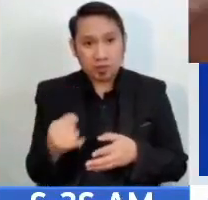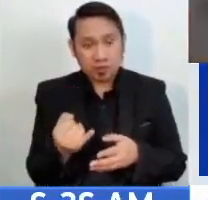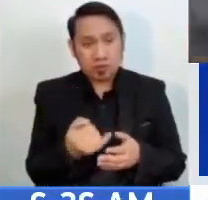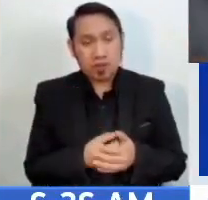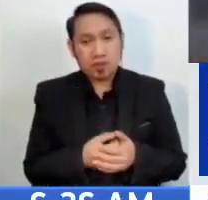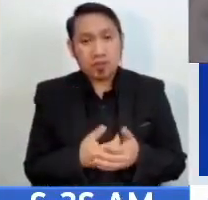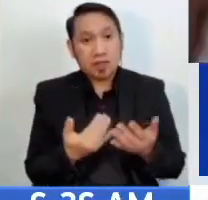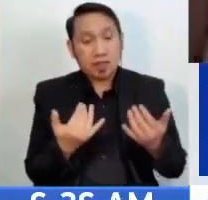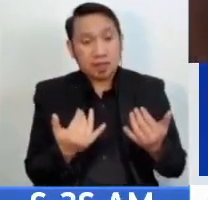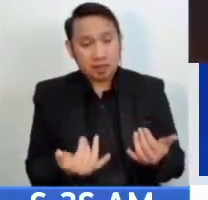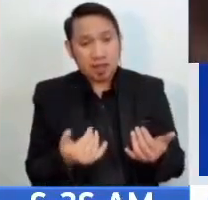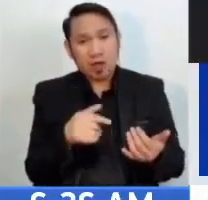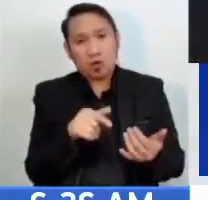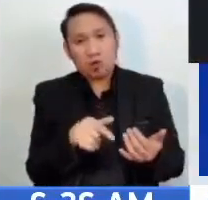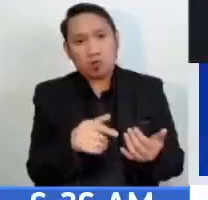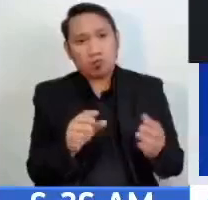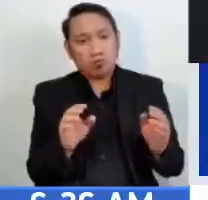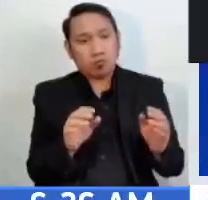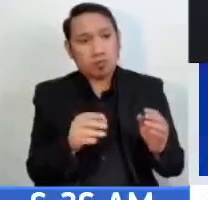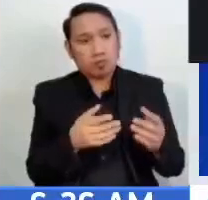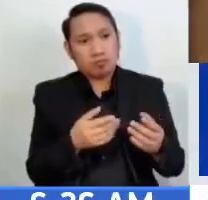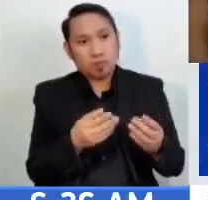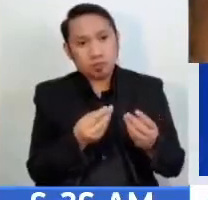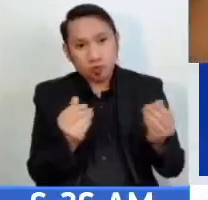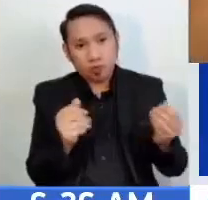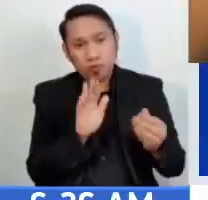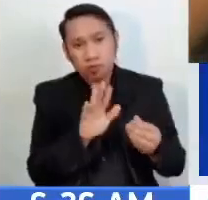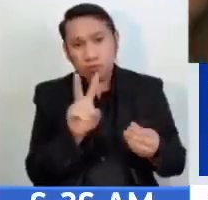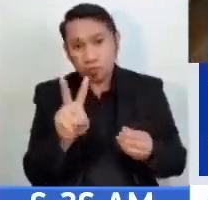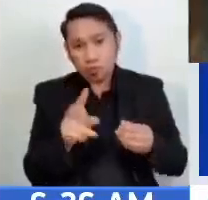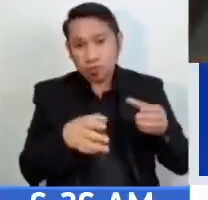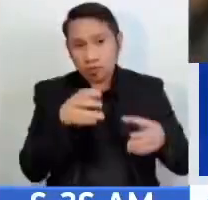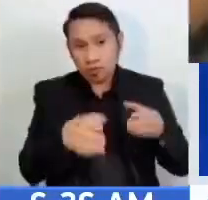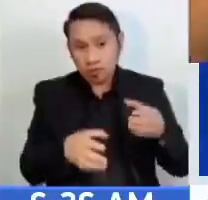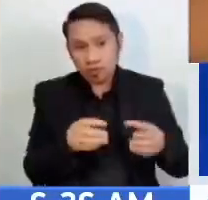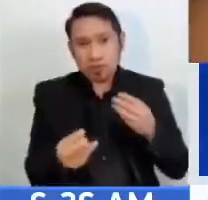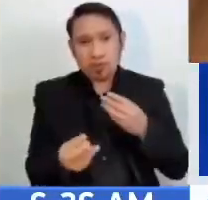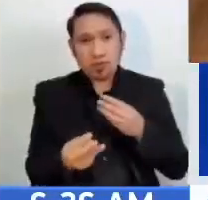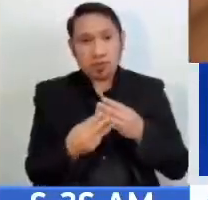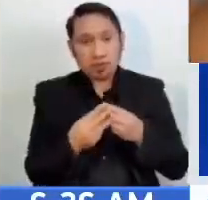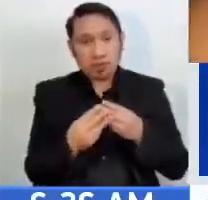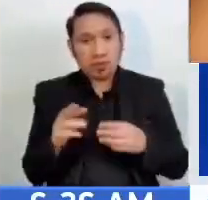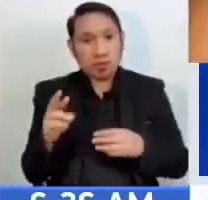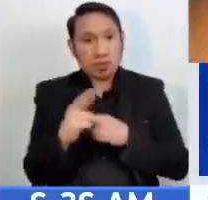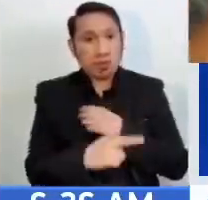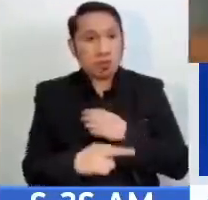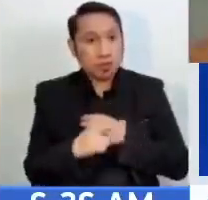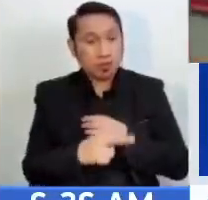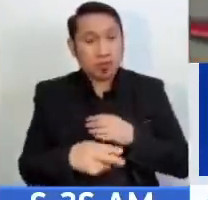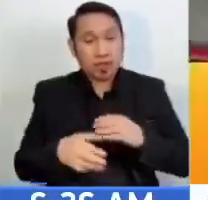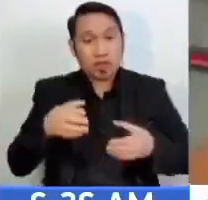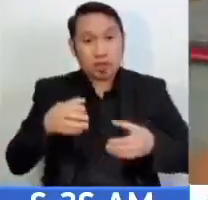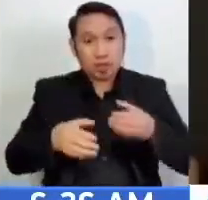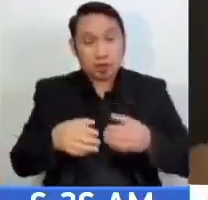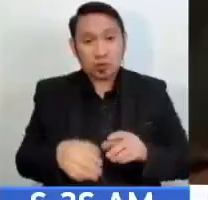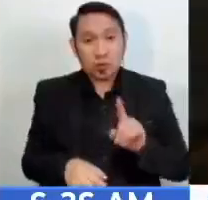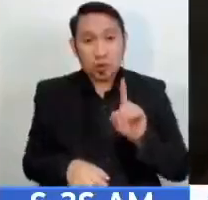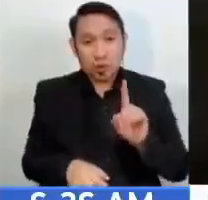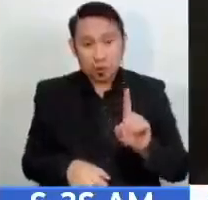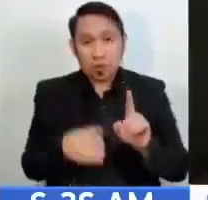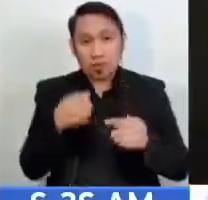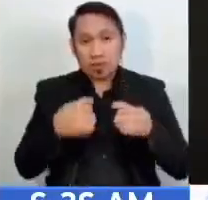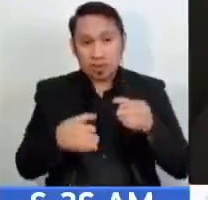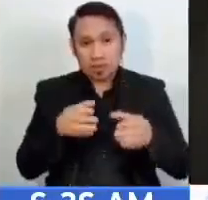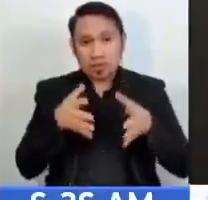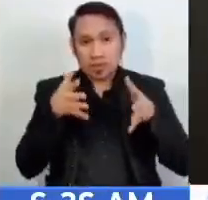dalawang kaso ng conspiracy to commit drug trading sa Muntinlupa Regional Trial Court. Isang kaso na lang ang natitira.